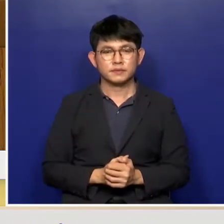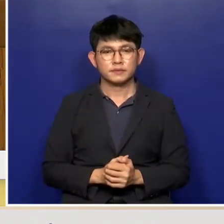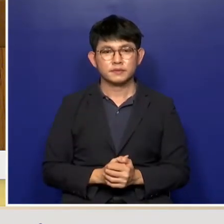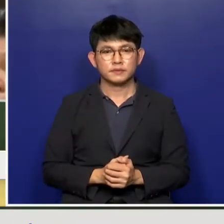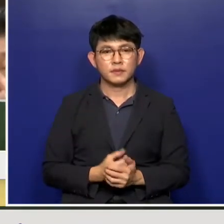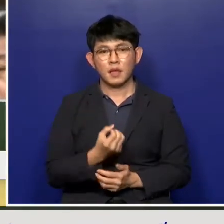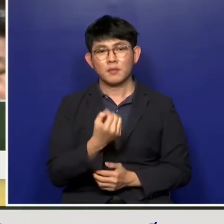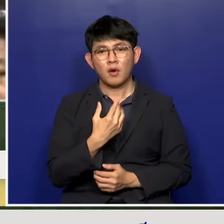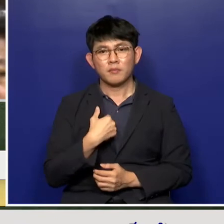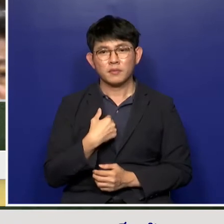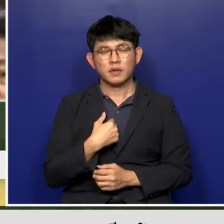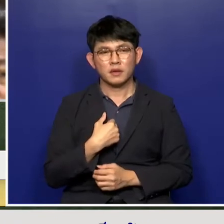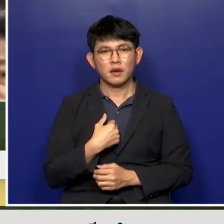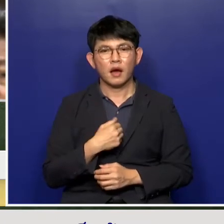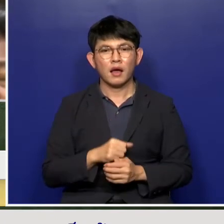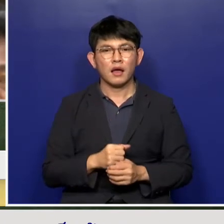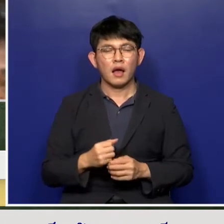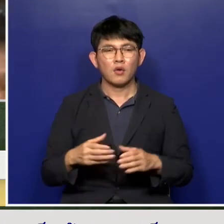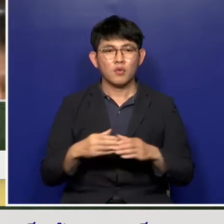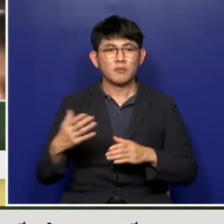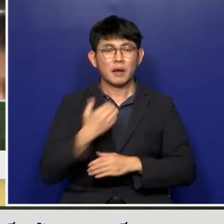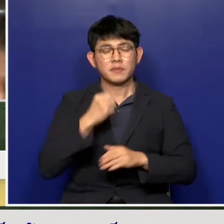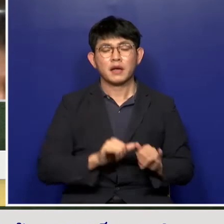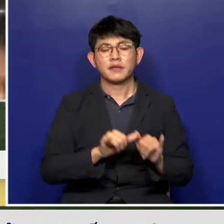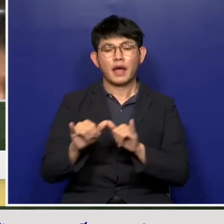ตกifs